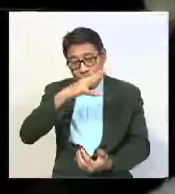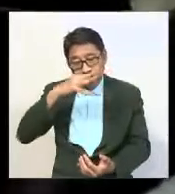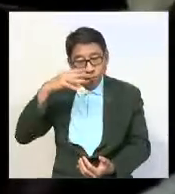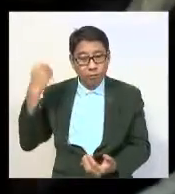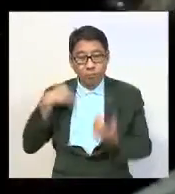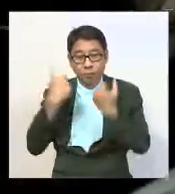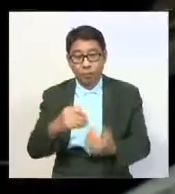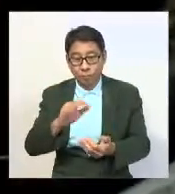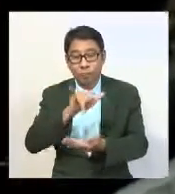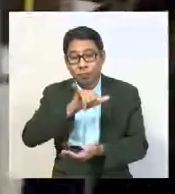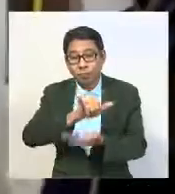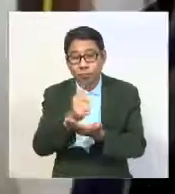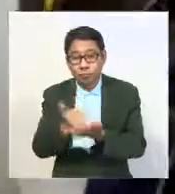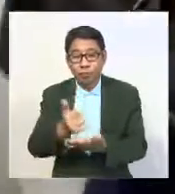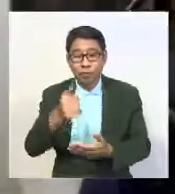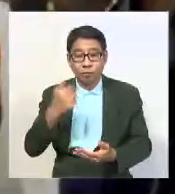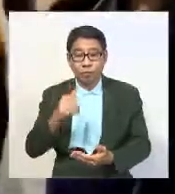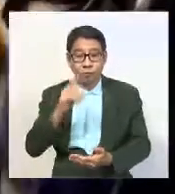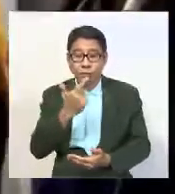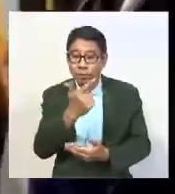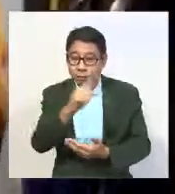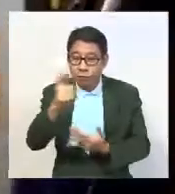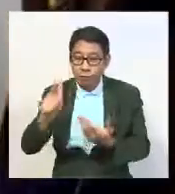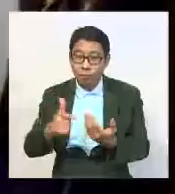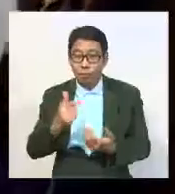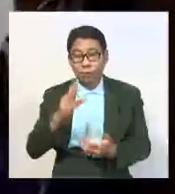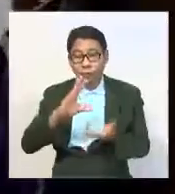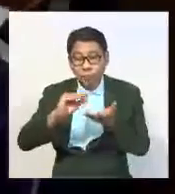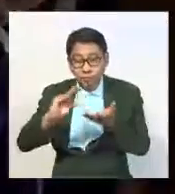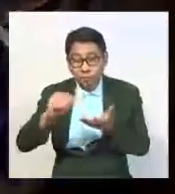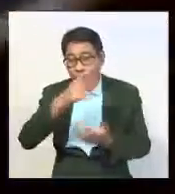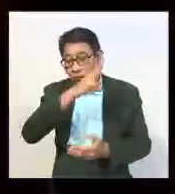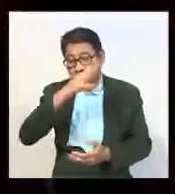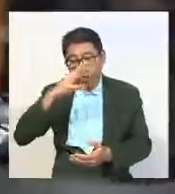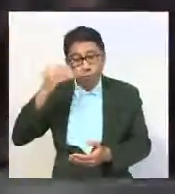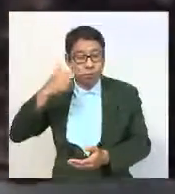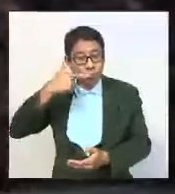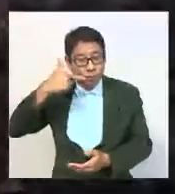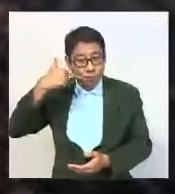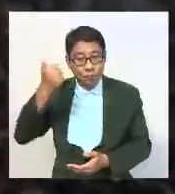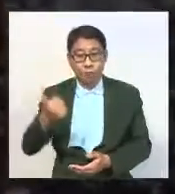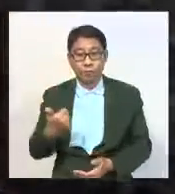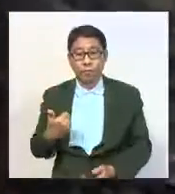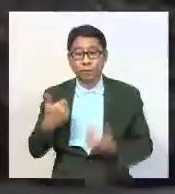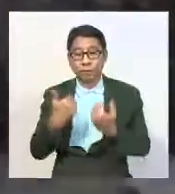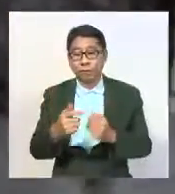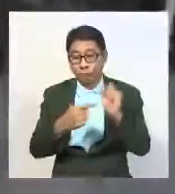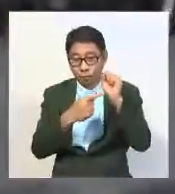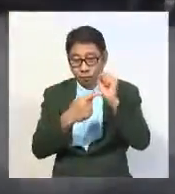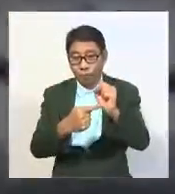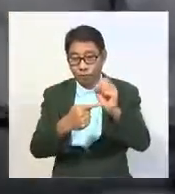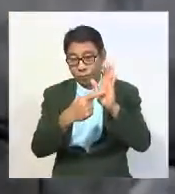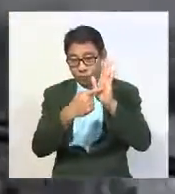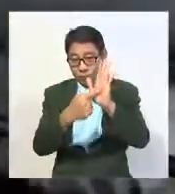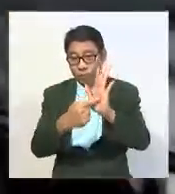ที่จะได้หมูย่างที่หนังกรอบสีเหลืองทองเนื้อนุ่มหอมรสชาติอร่อยด้วยเอกลักษณ์ความโดด